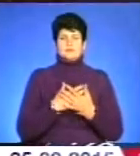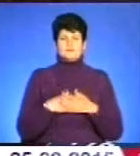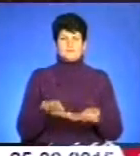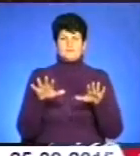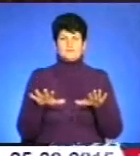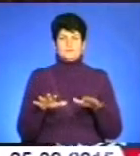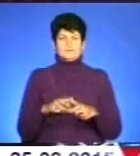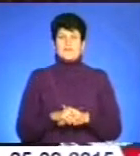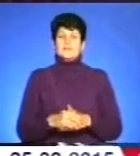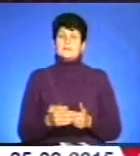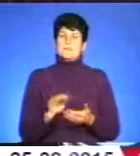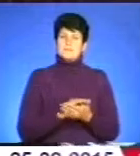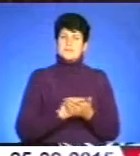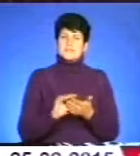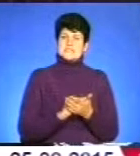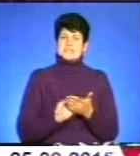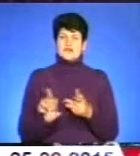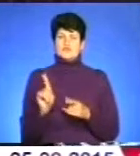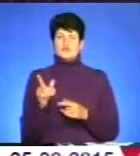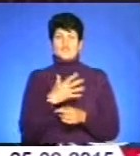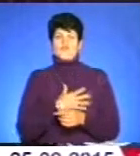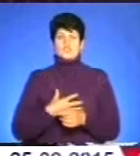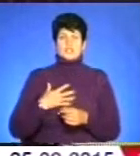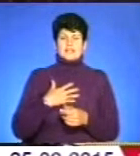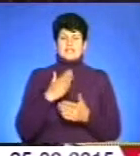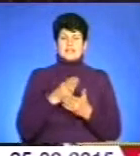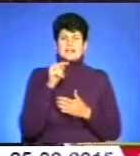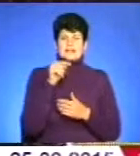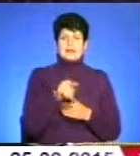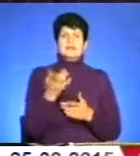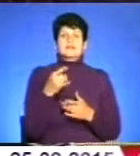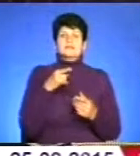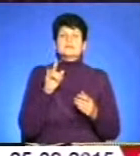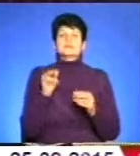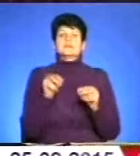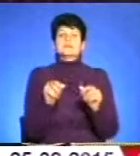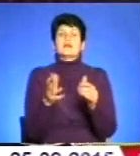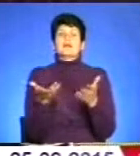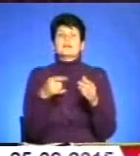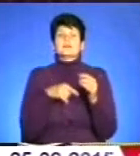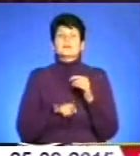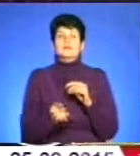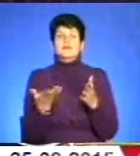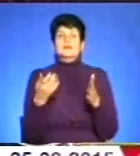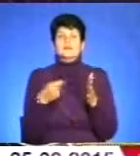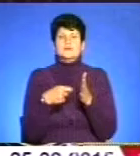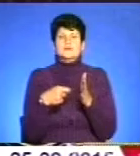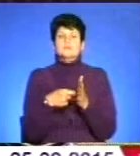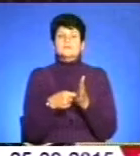Він писав, що важливим є те, яка земля зродила, яка земля вигодувала. Тому